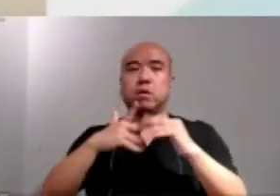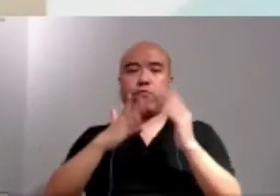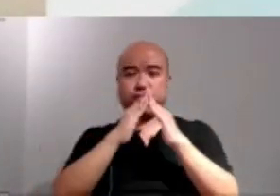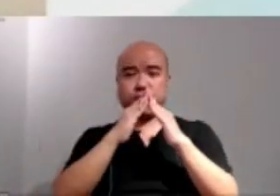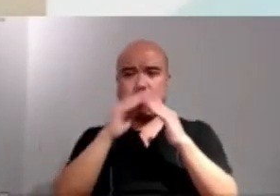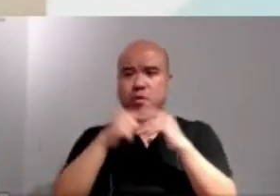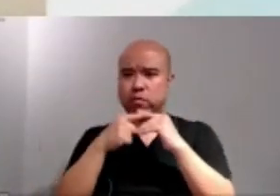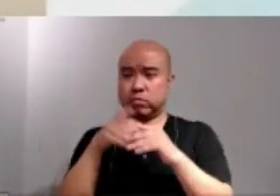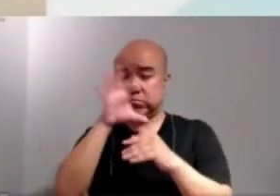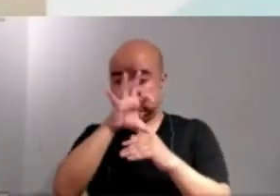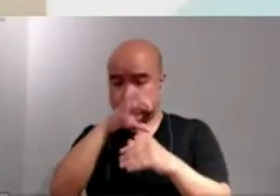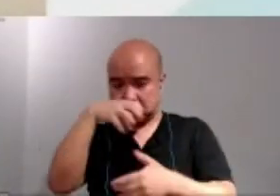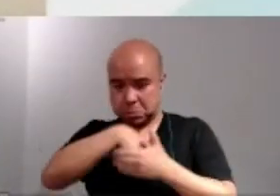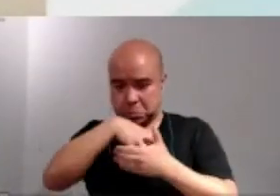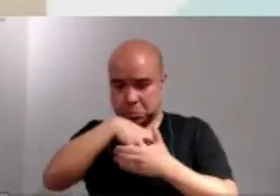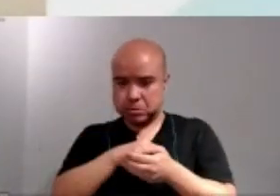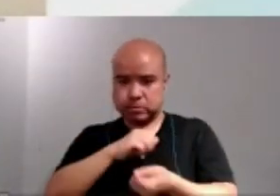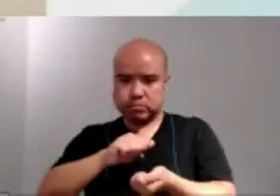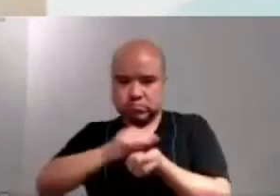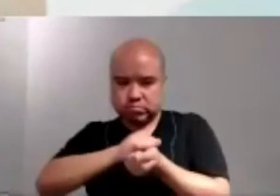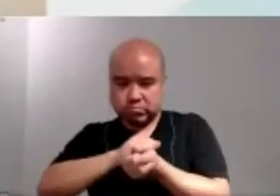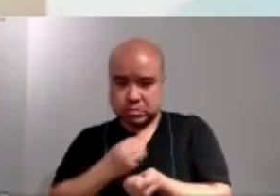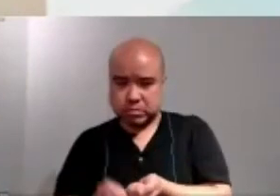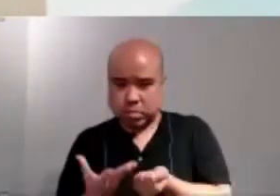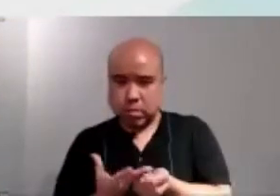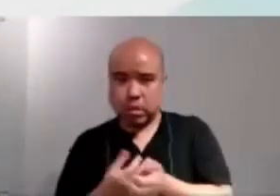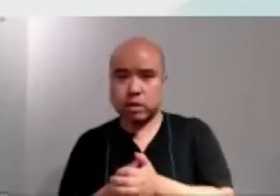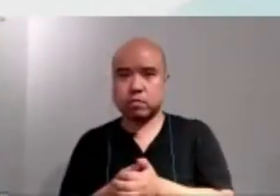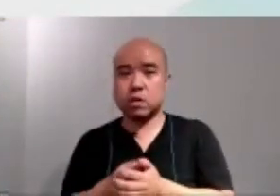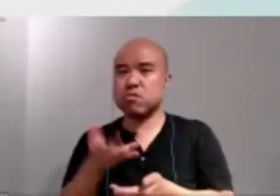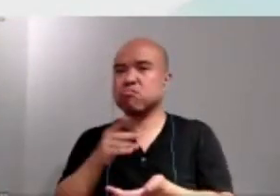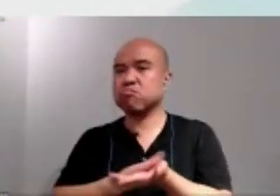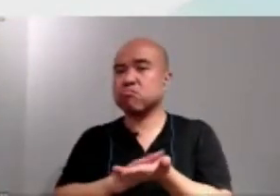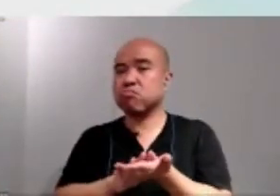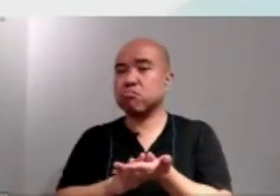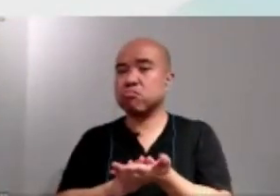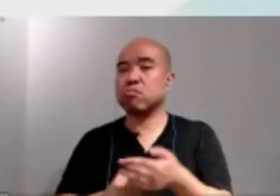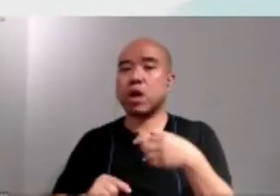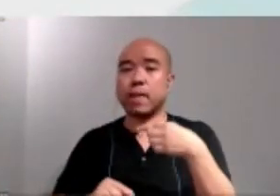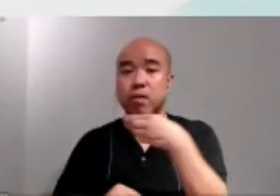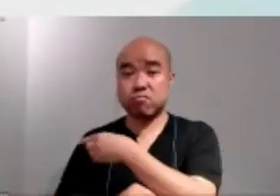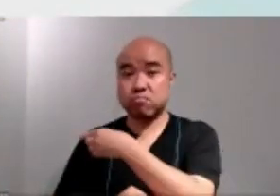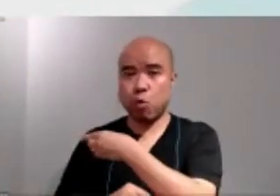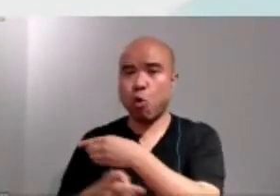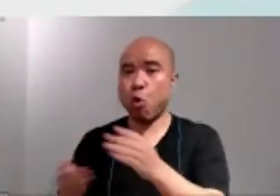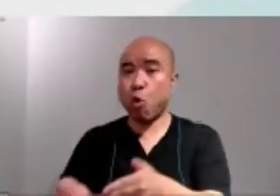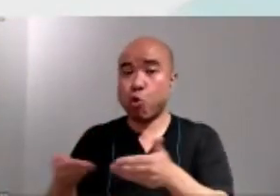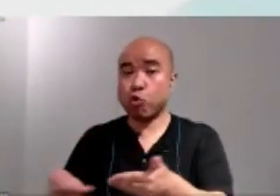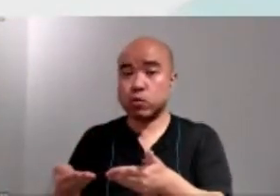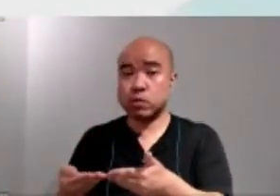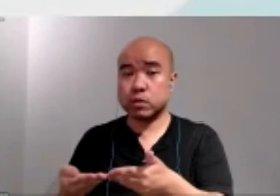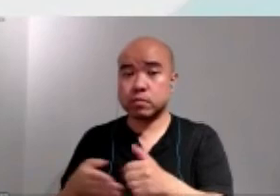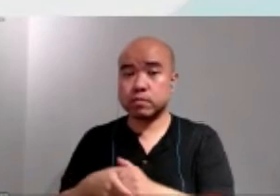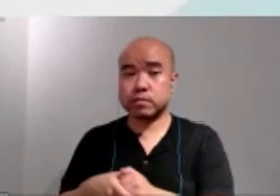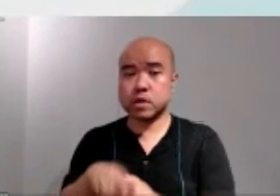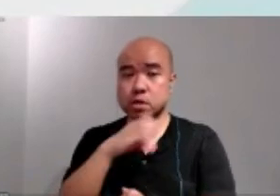菜。正正就係呢個故事啟發咗 Wayne 同埋 Brian 開始 Comma 起動社。Comma 起動社